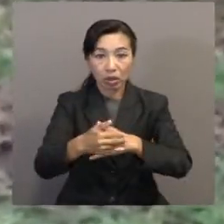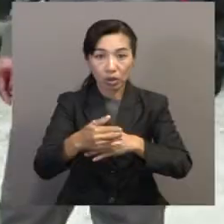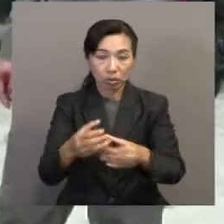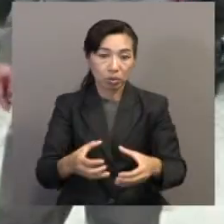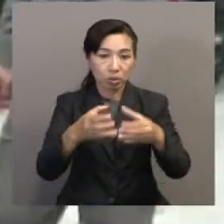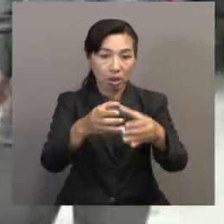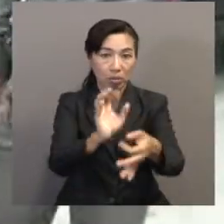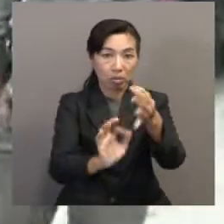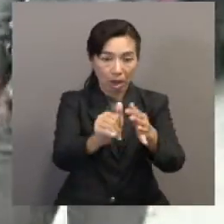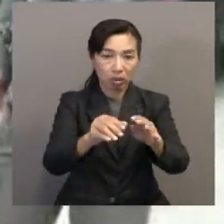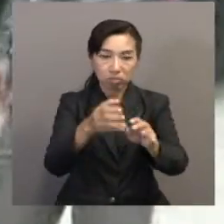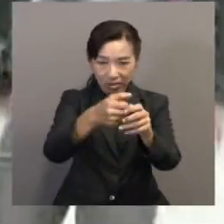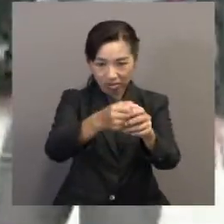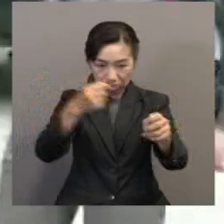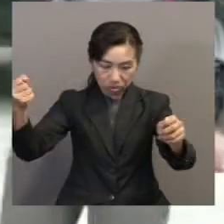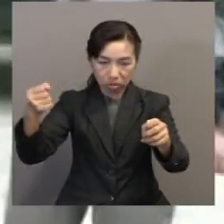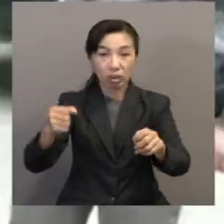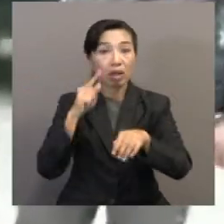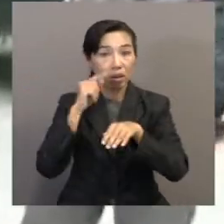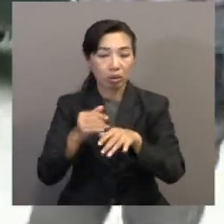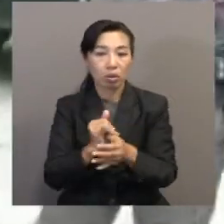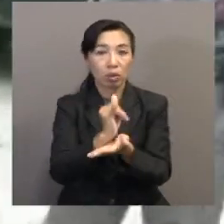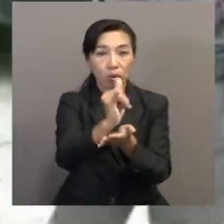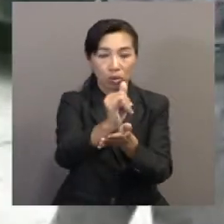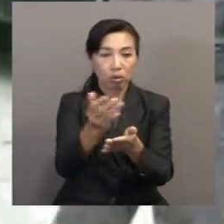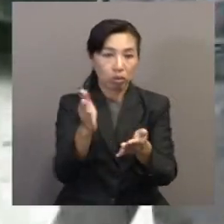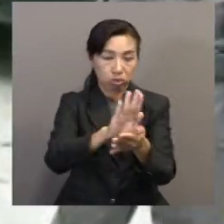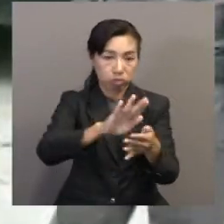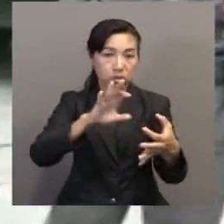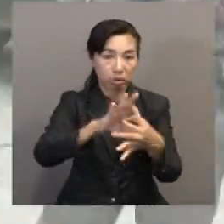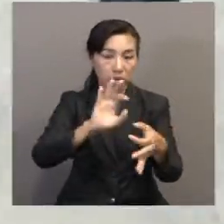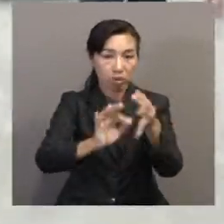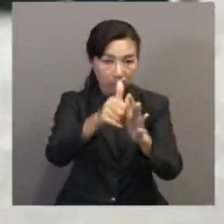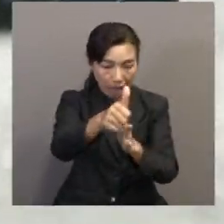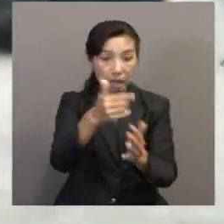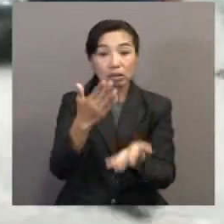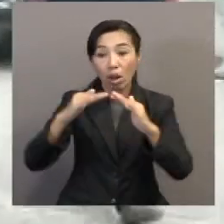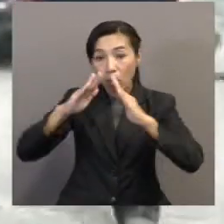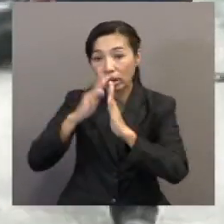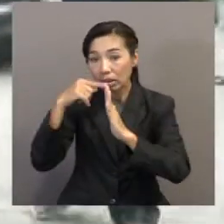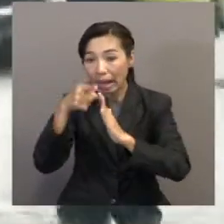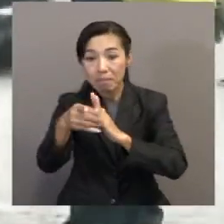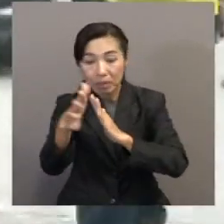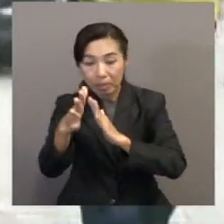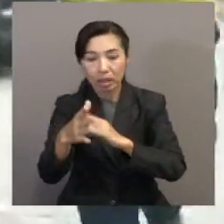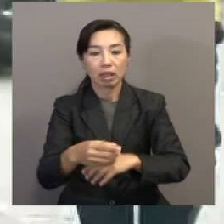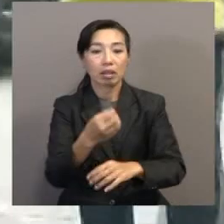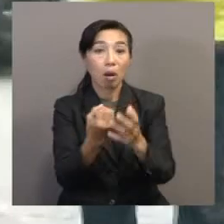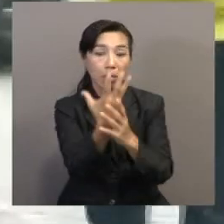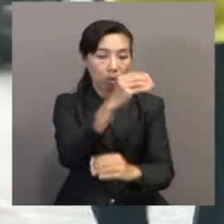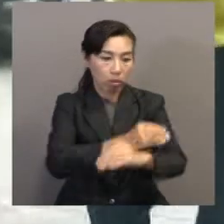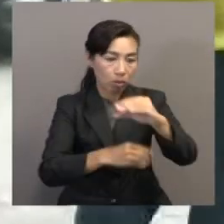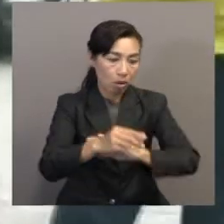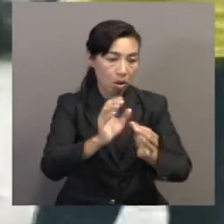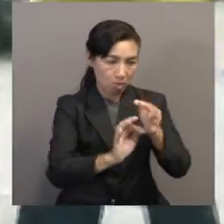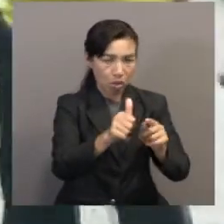าไม่มีเมนเนี่ยก็สามารถที่จะเผาศพบนกองฟืนได้แต่คือต้องอยู่ห่างไกลจากชุมชนนะครับแต่ถ้ามาดูที่จุดนี้เนี่ยมีทั้